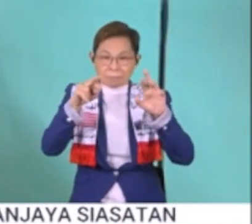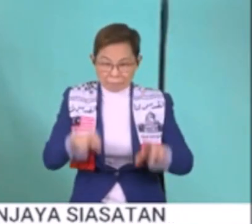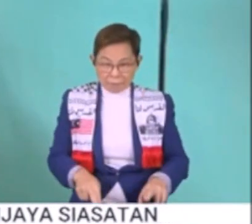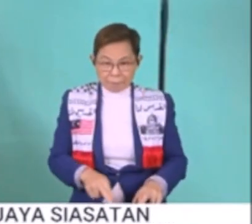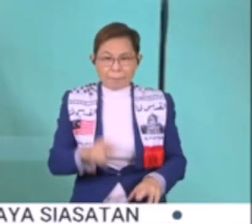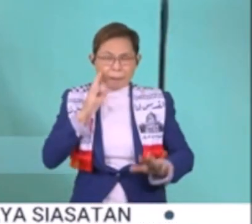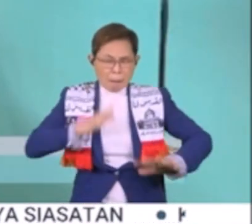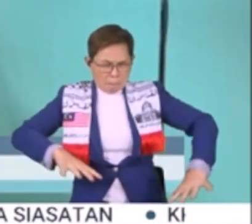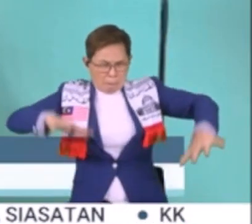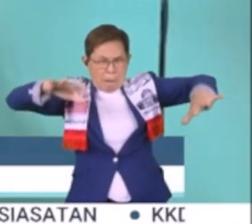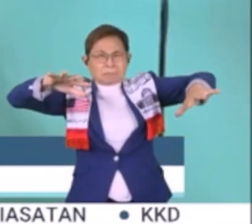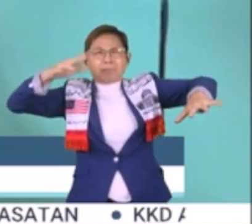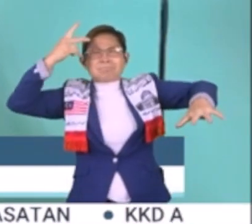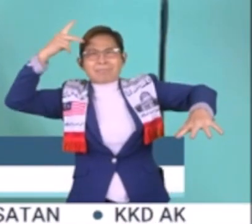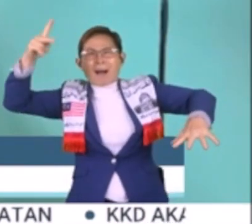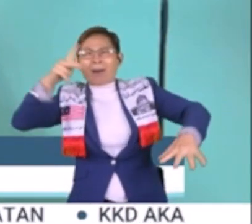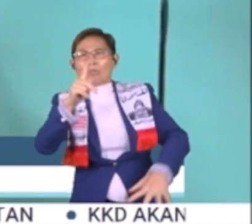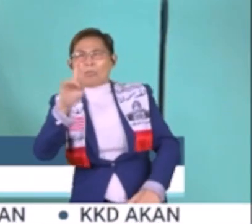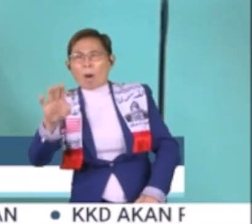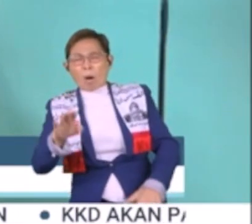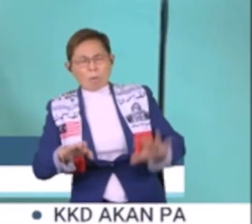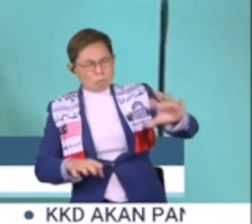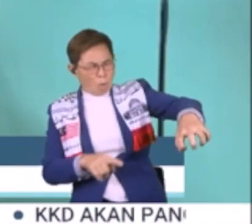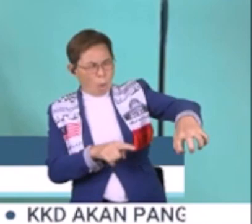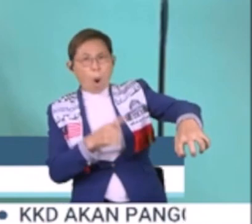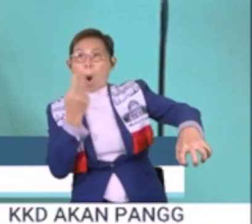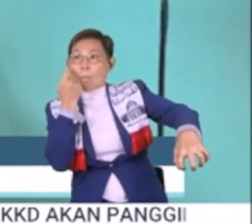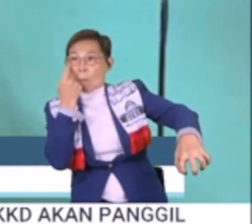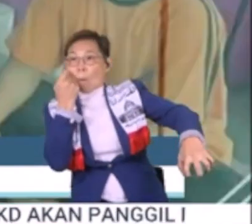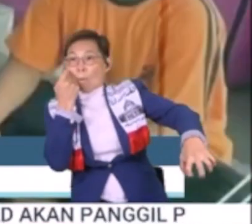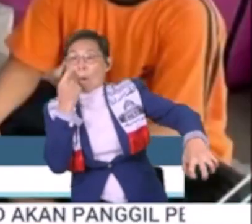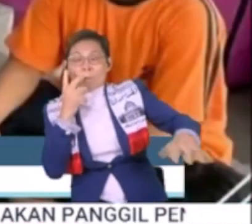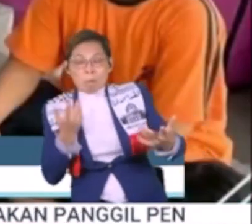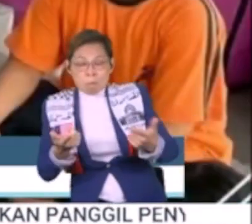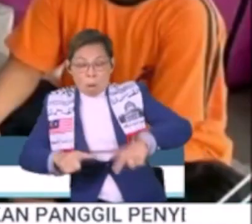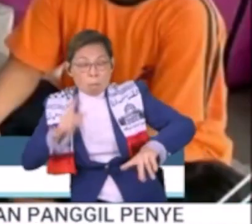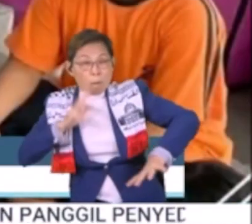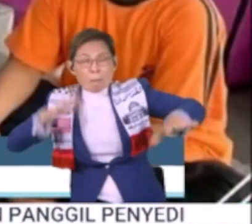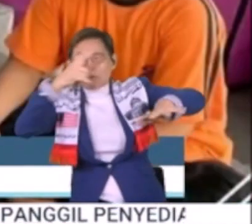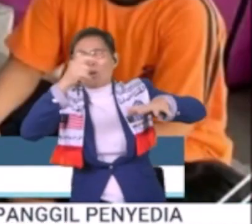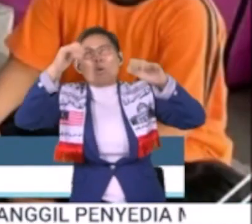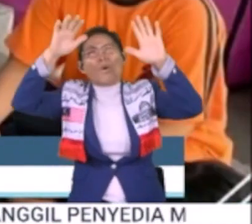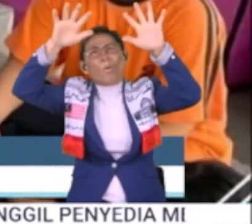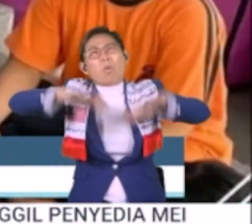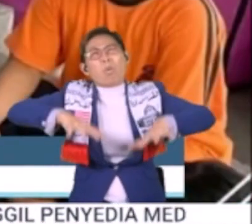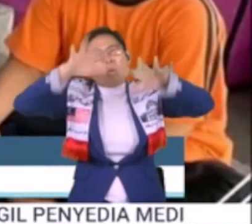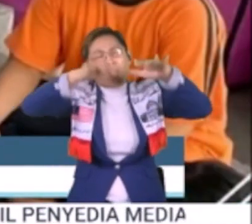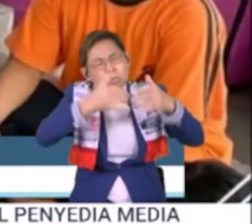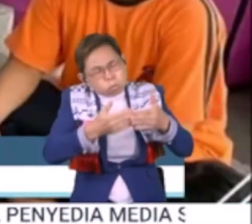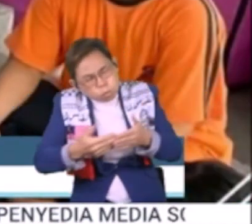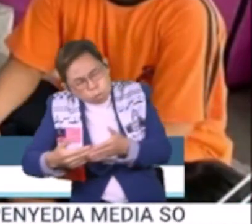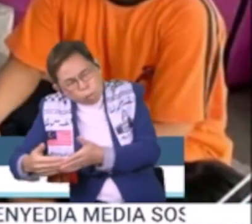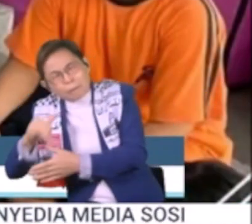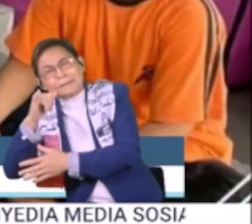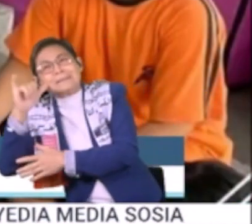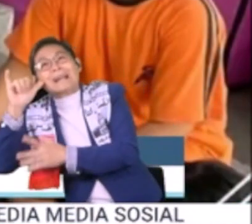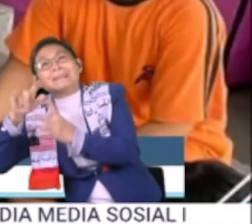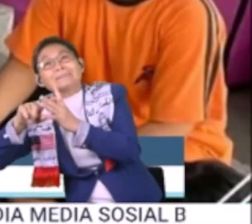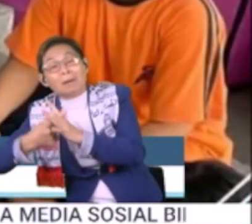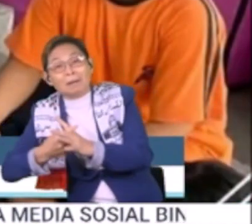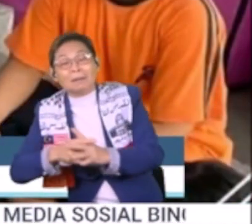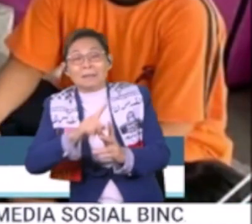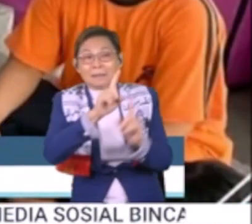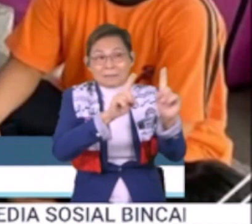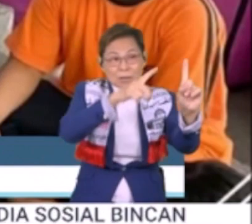ini pula banjir di Kelantan kota Bu menjadi daerah terbaharu dilanda banjir ekoran hujan berterusan sejak semalam susulan itu